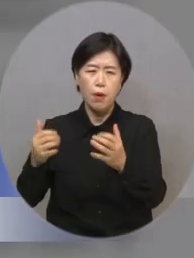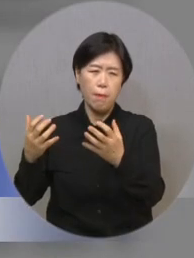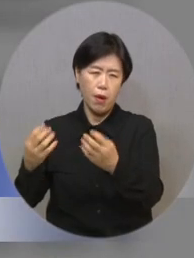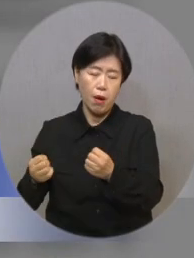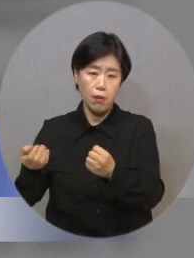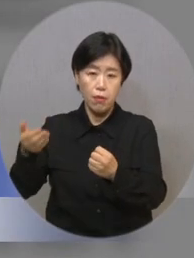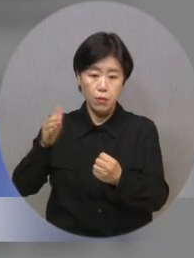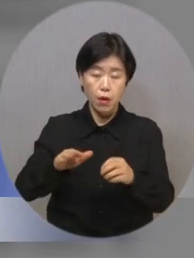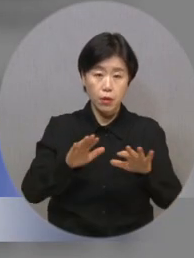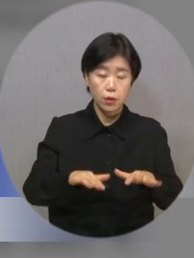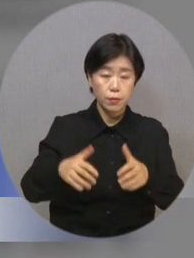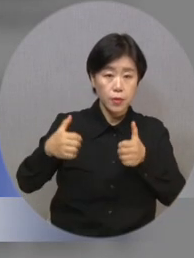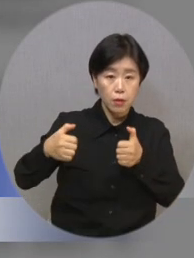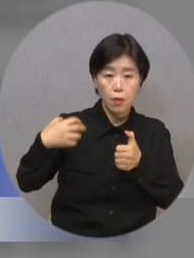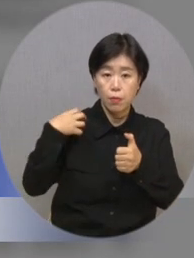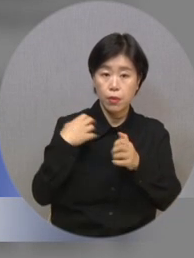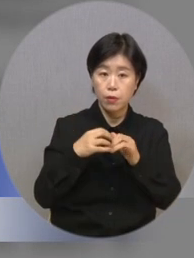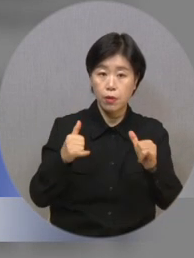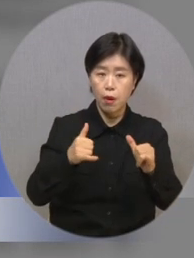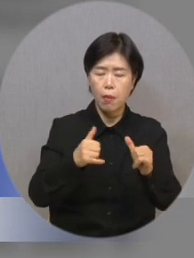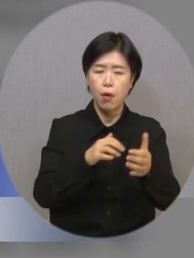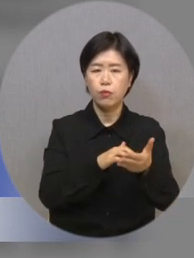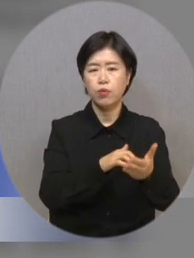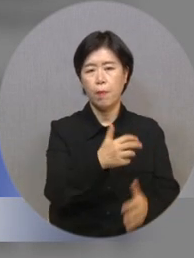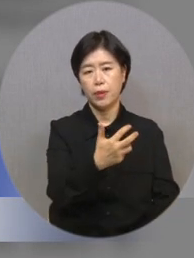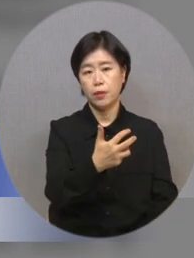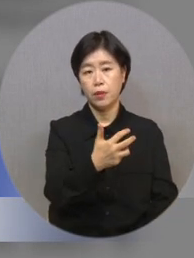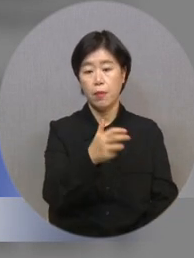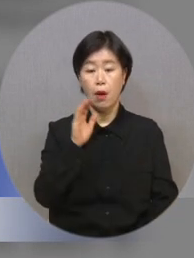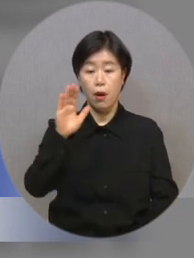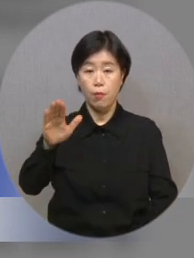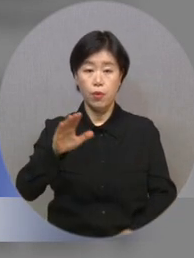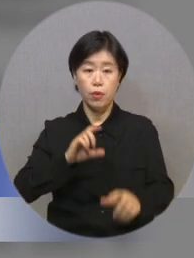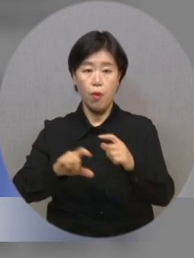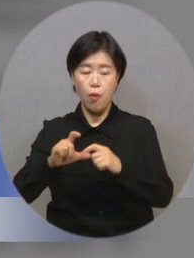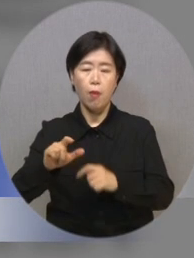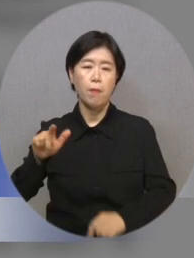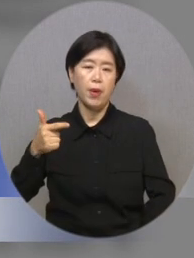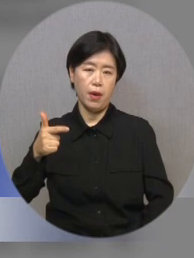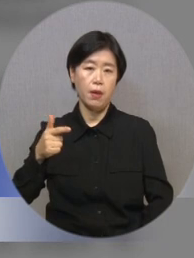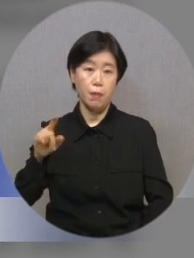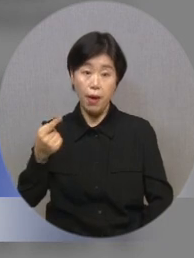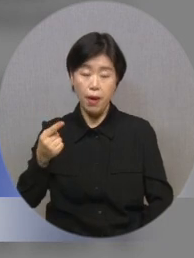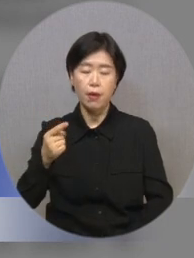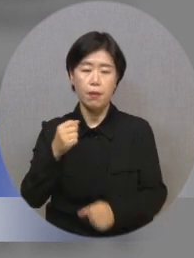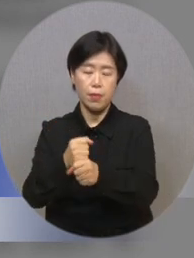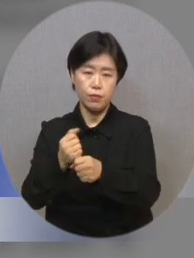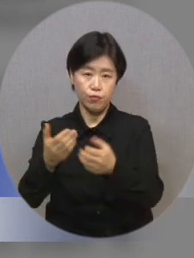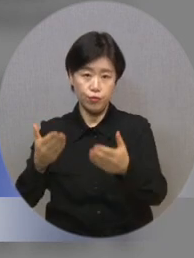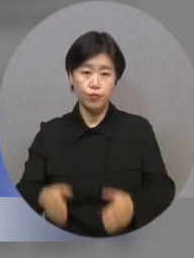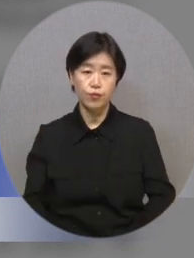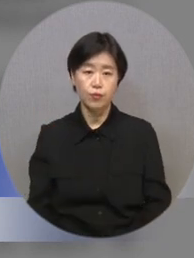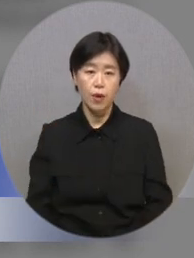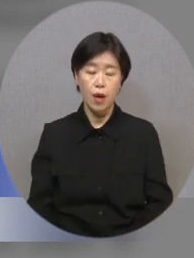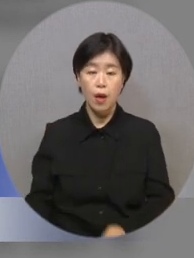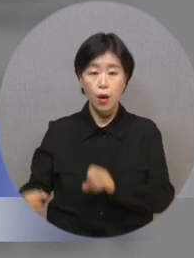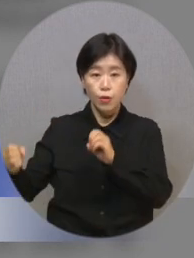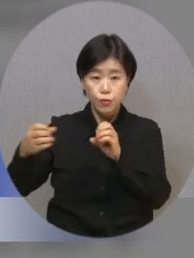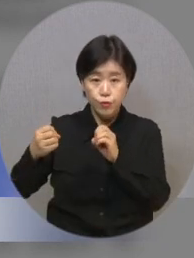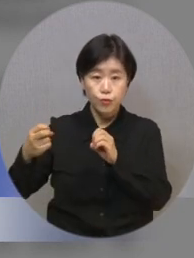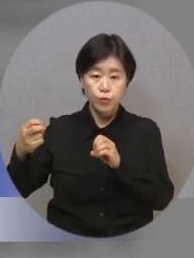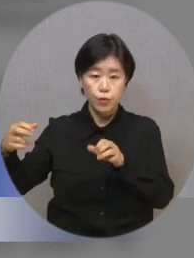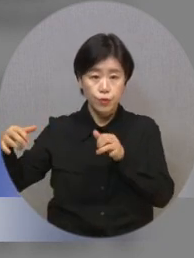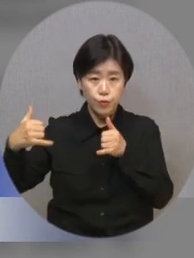인력을 100명으로 증원하고 올해 하반기부터 통화뿐 아니라 텍스트를 통한 대화 형태의 상담도 제공할